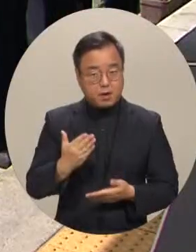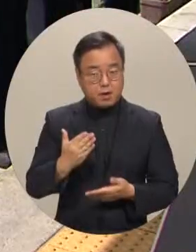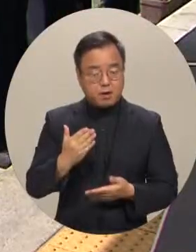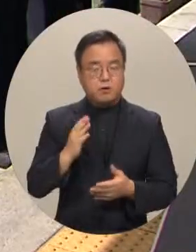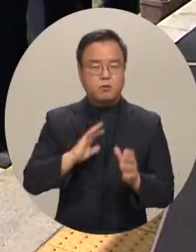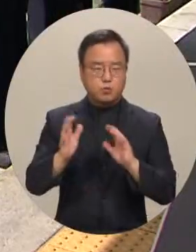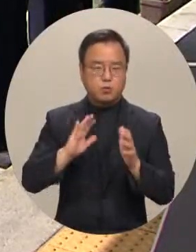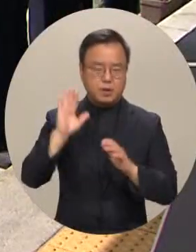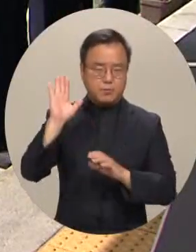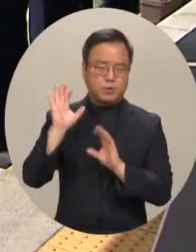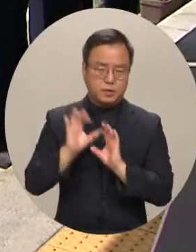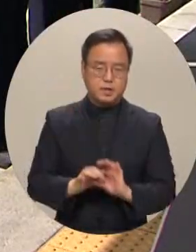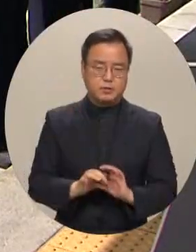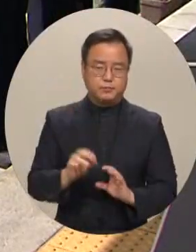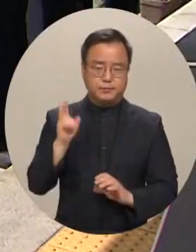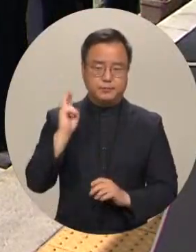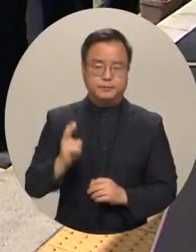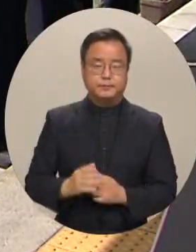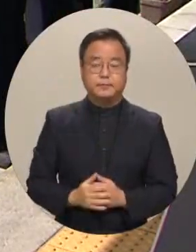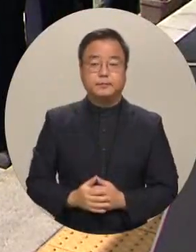보입니다 EBS 뉴스 금창호 모두